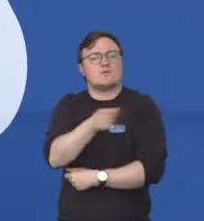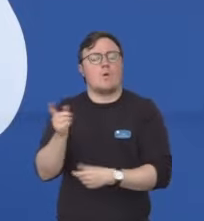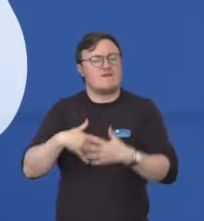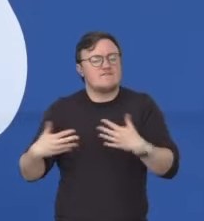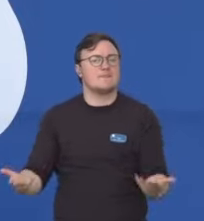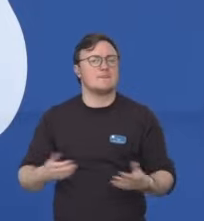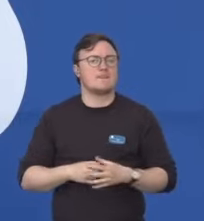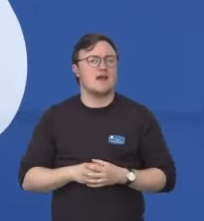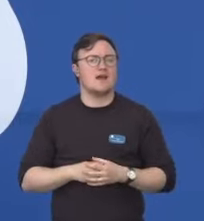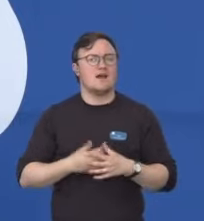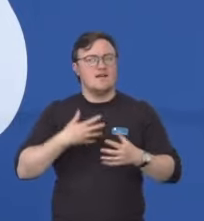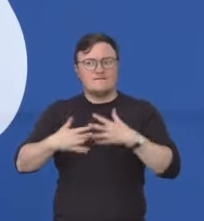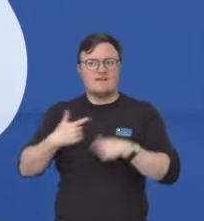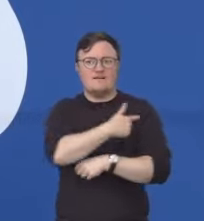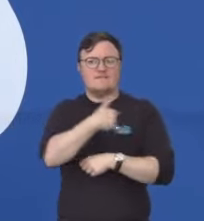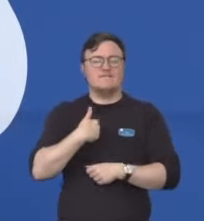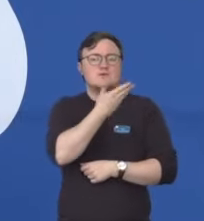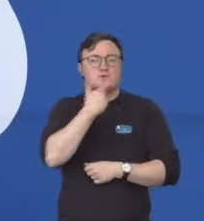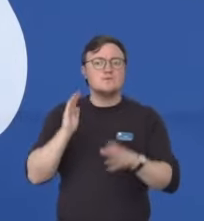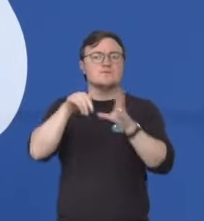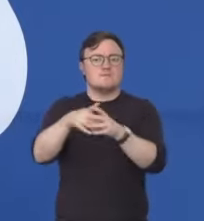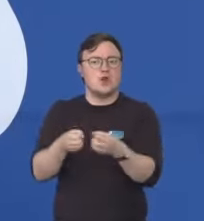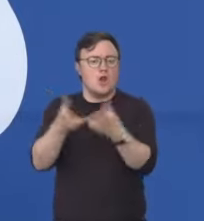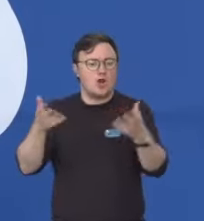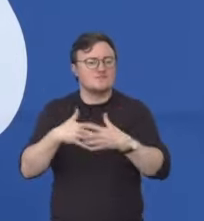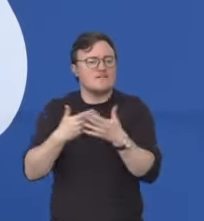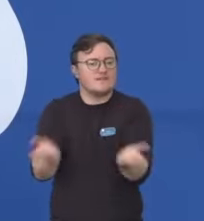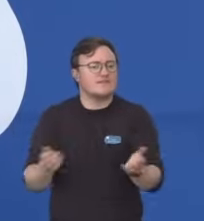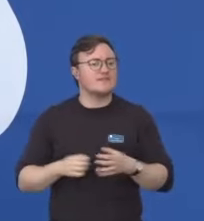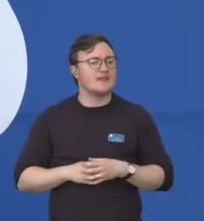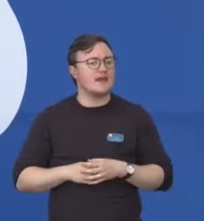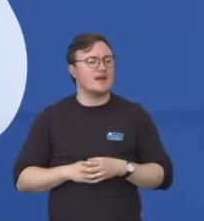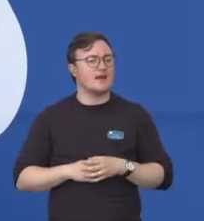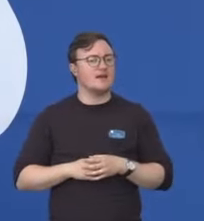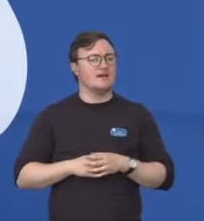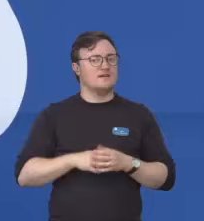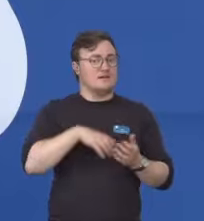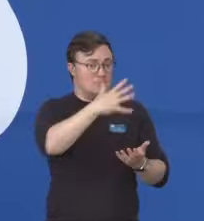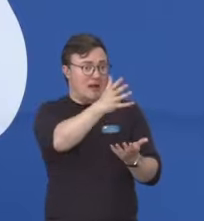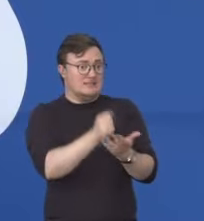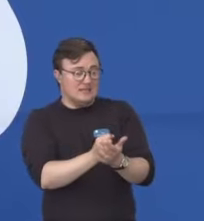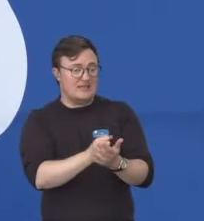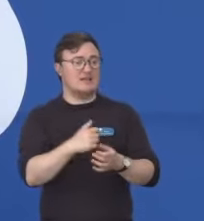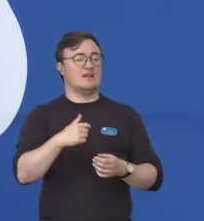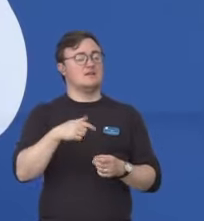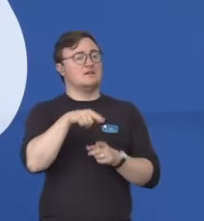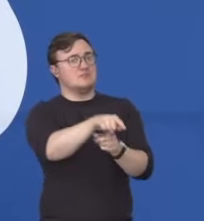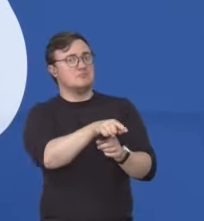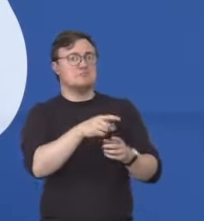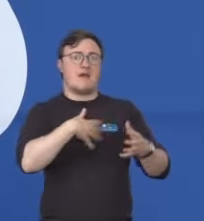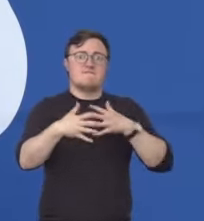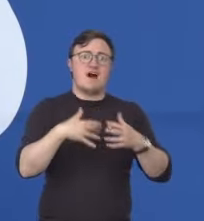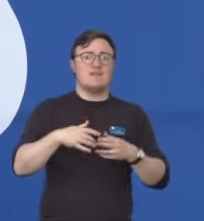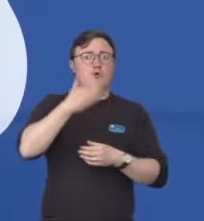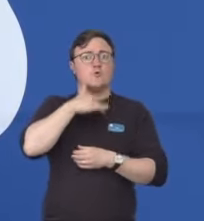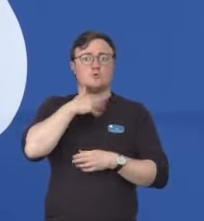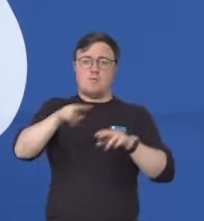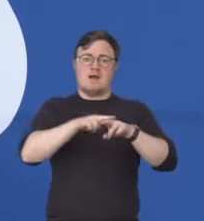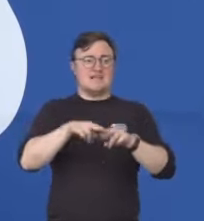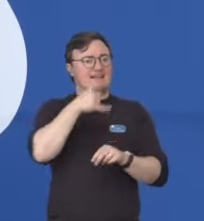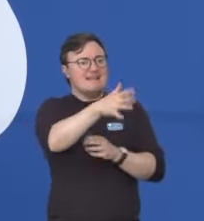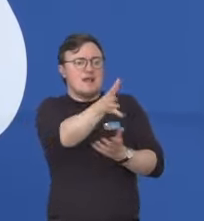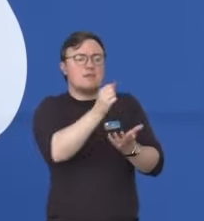och faktiskt är en del av lösningen? Varför känner man inte att så här, ja, men i partierna så kommer jag kunna göra förändring liksom, och